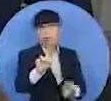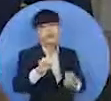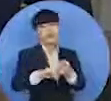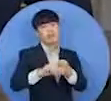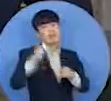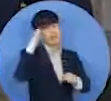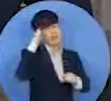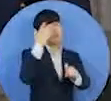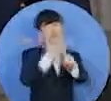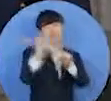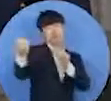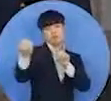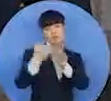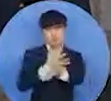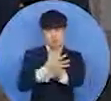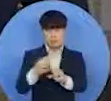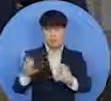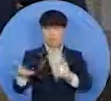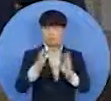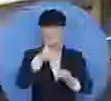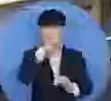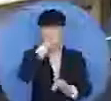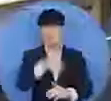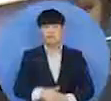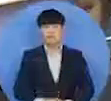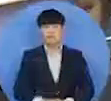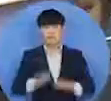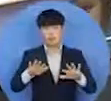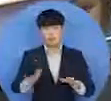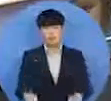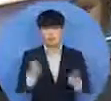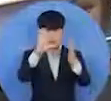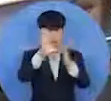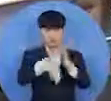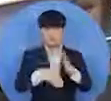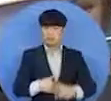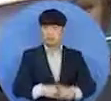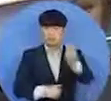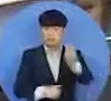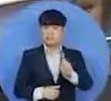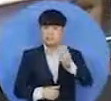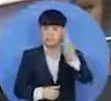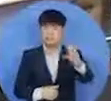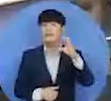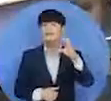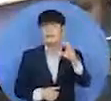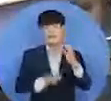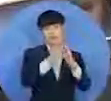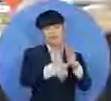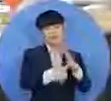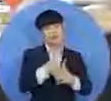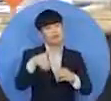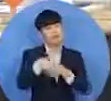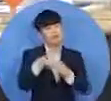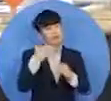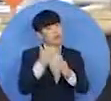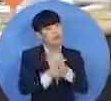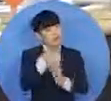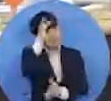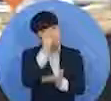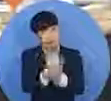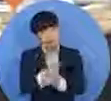천안 문화의 미래에 대한 심포지엄을 열었습니다. 이 자리는 21세기형 문화도시 천안의 모습을